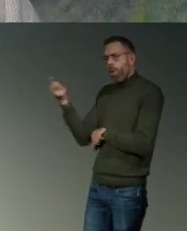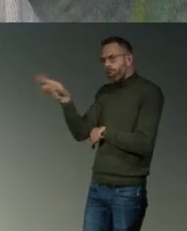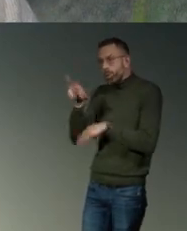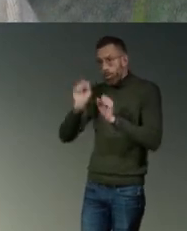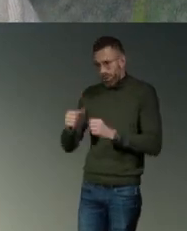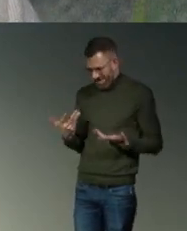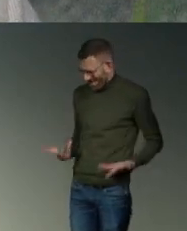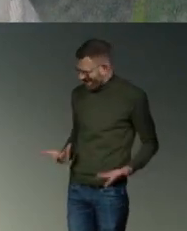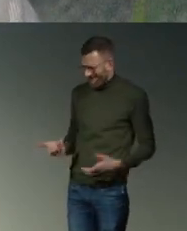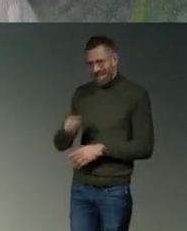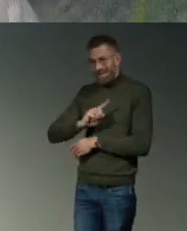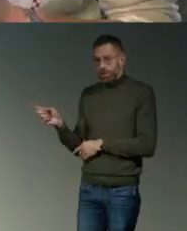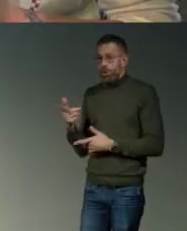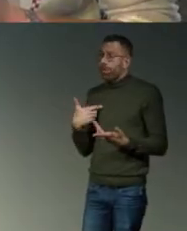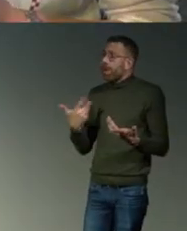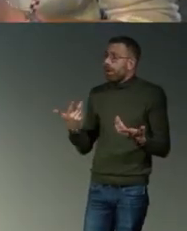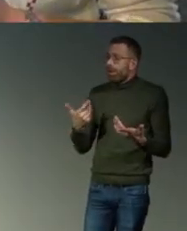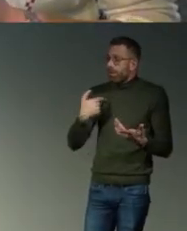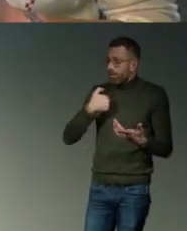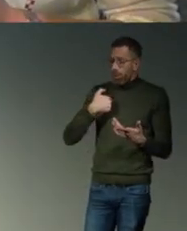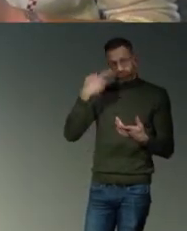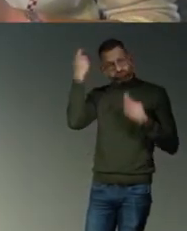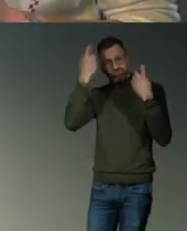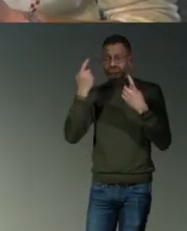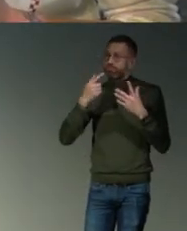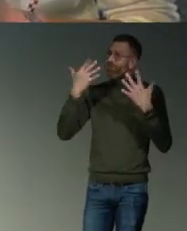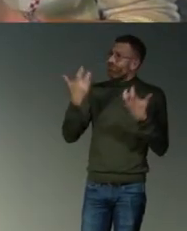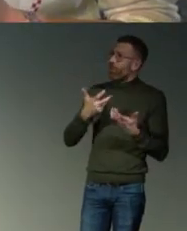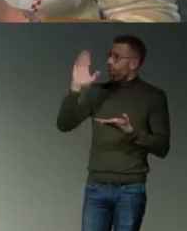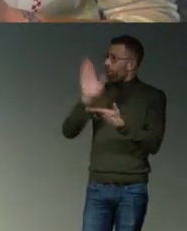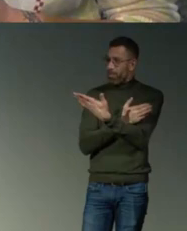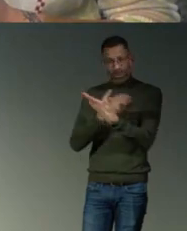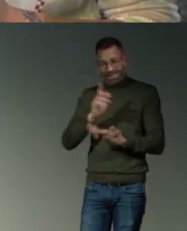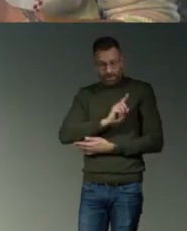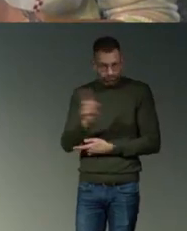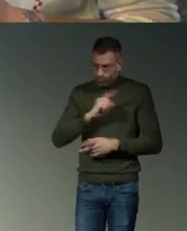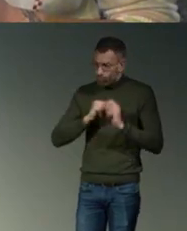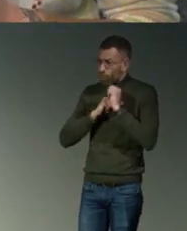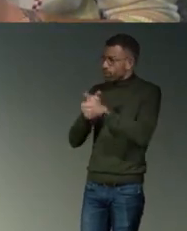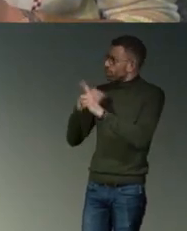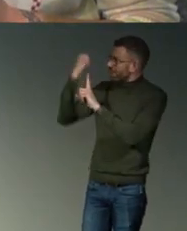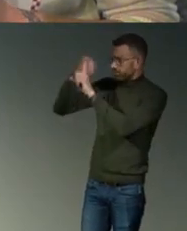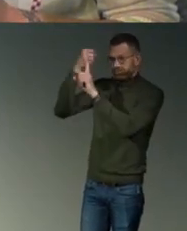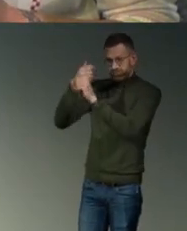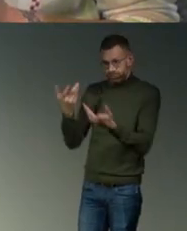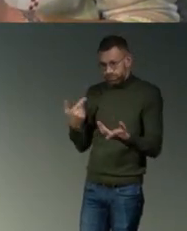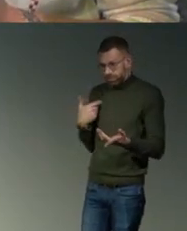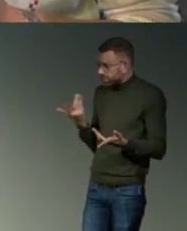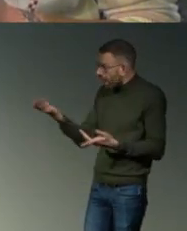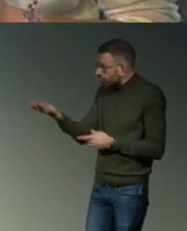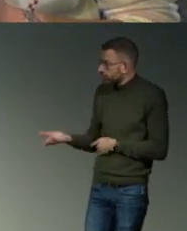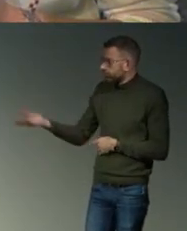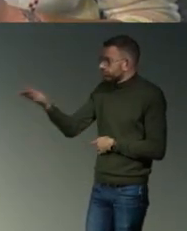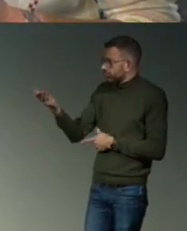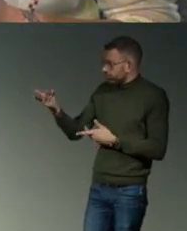l'instant, la question, ce n'est pas une question de poésie. La question, c'est de se mettre au service d'une cause. Cette cause, c'est celle d'êtres qui n'ont pas le